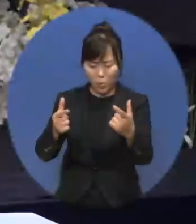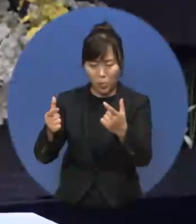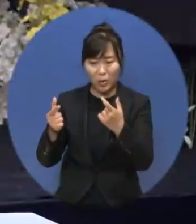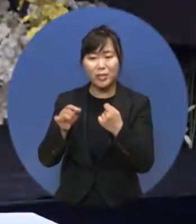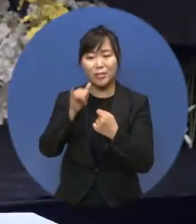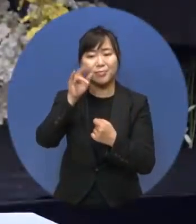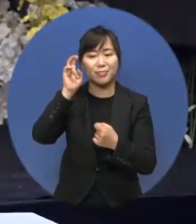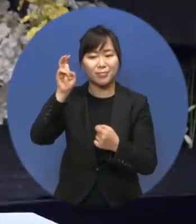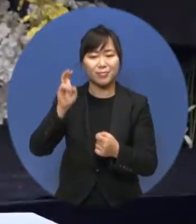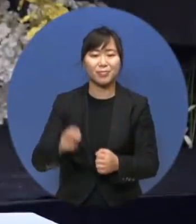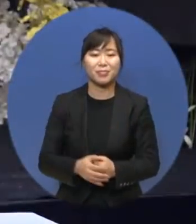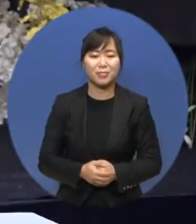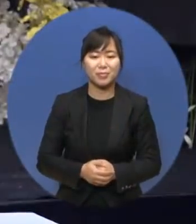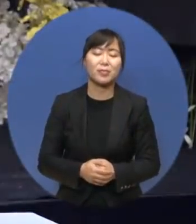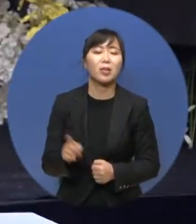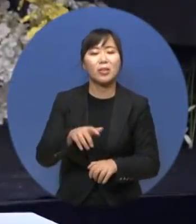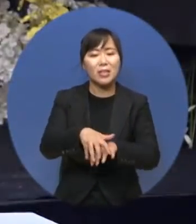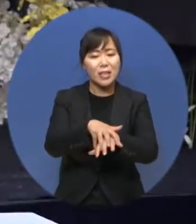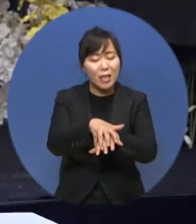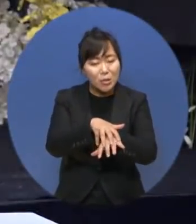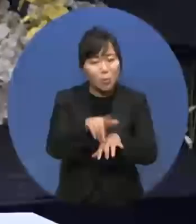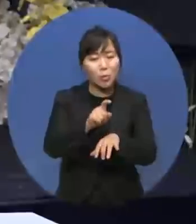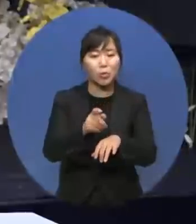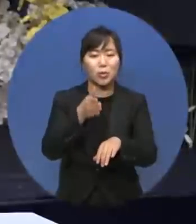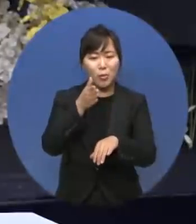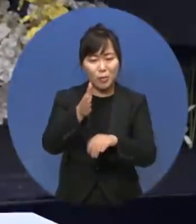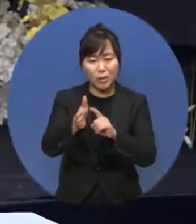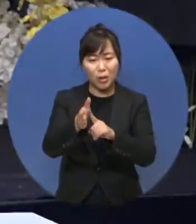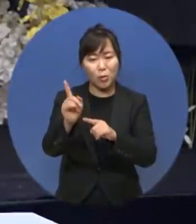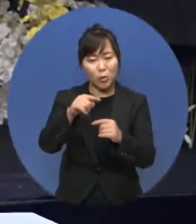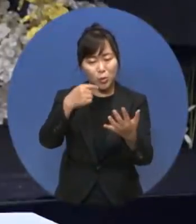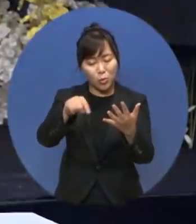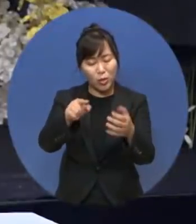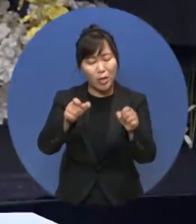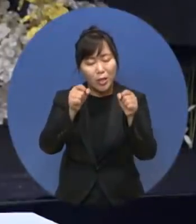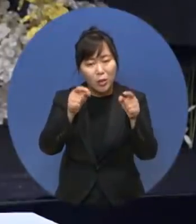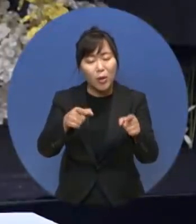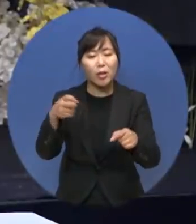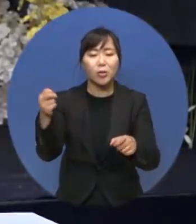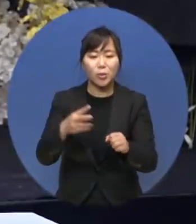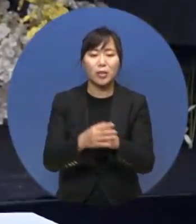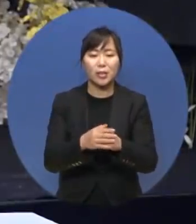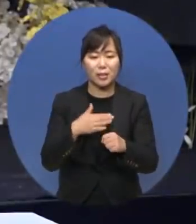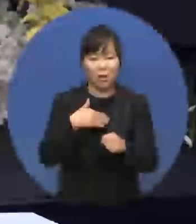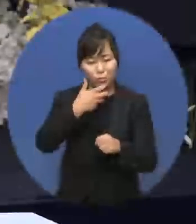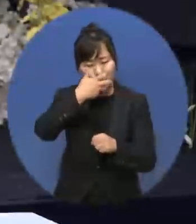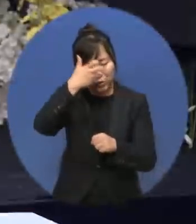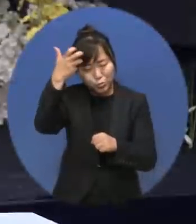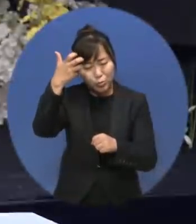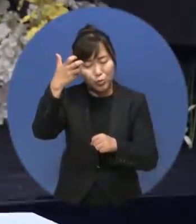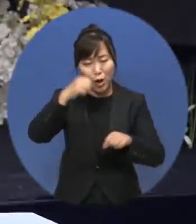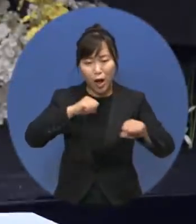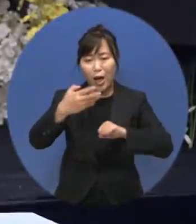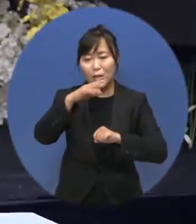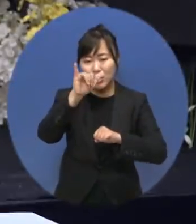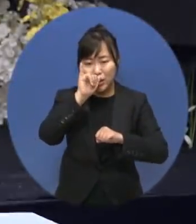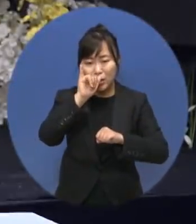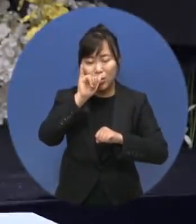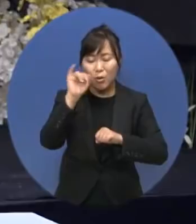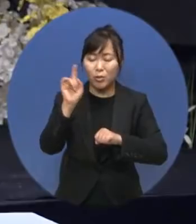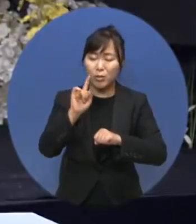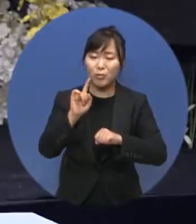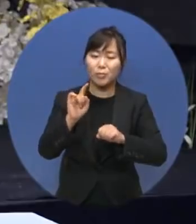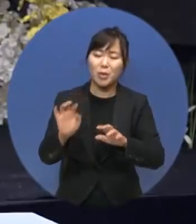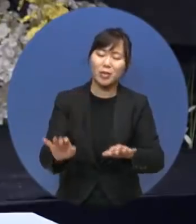강조된 부분이 아닌가 싶습니다. 어떤 체계적이고 전문적인 어떤 교육의 기회 또는 자신의 꿈을 펼칠 수 있는 어떤